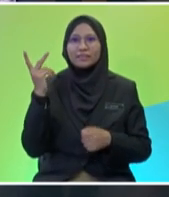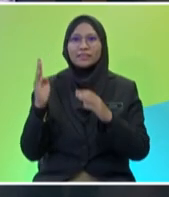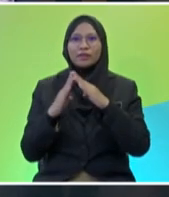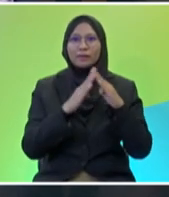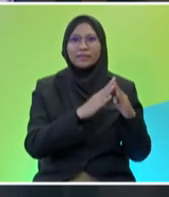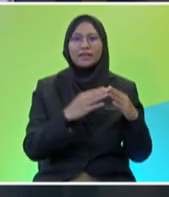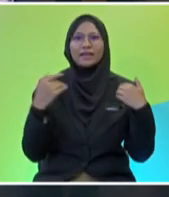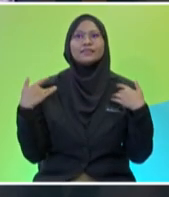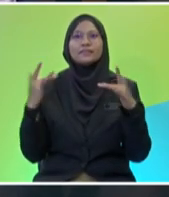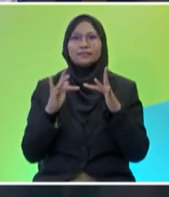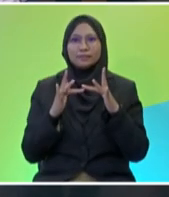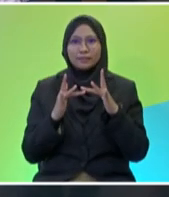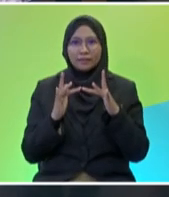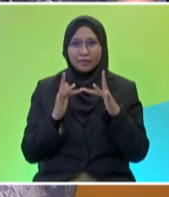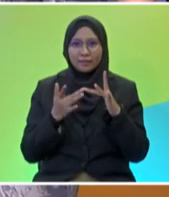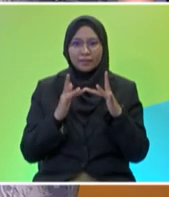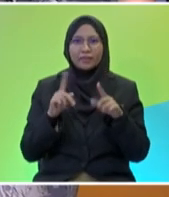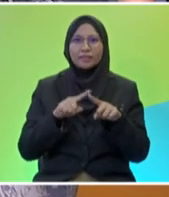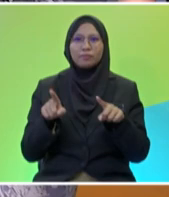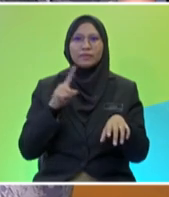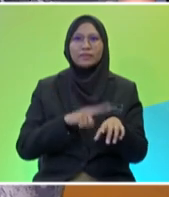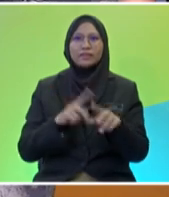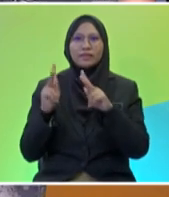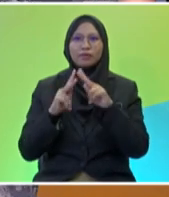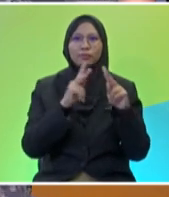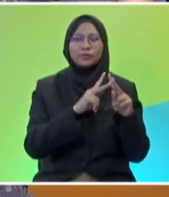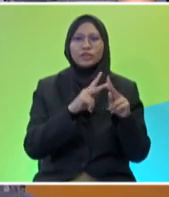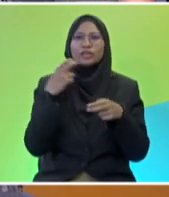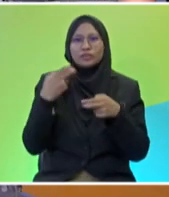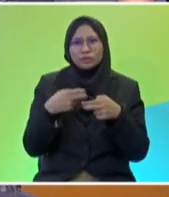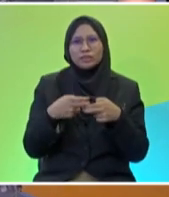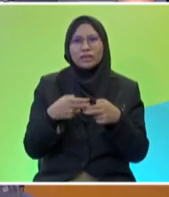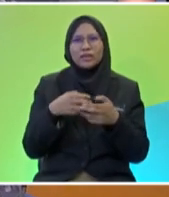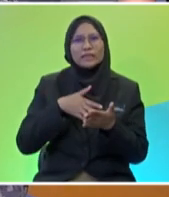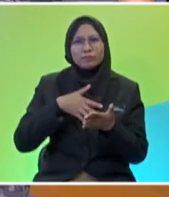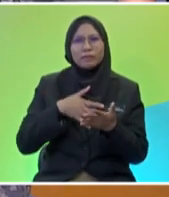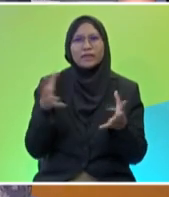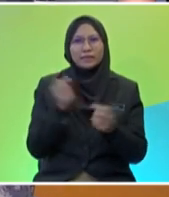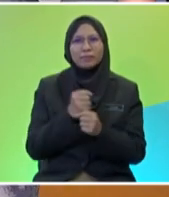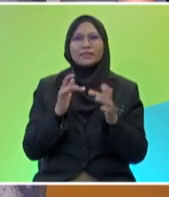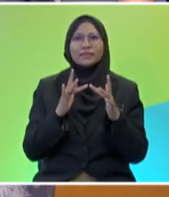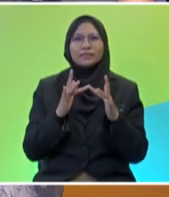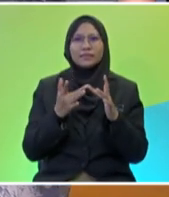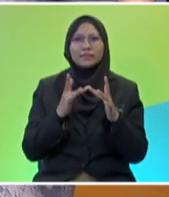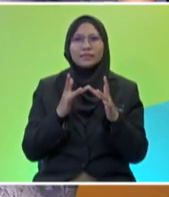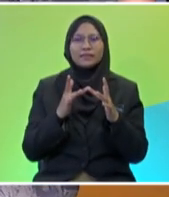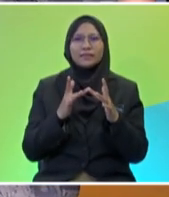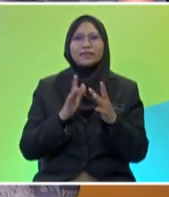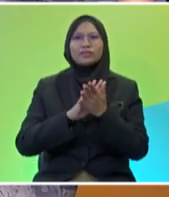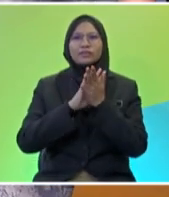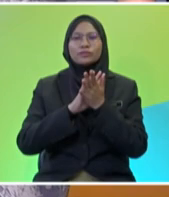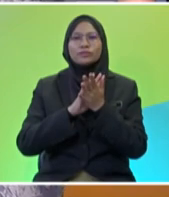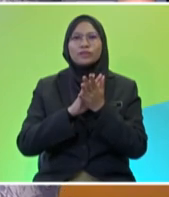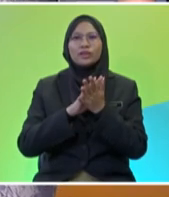internet tetapi mereka di sana bukan tiada tetapi mungkin lemah ataupun kurang jadi di situlah bagaimana